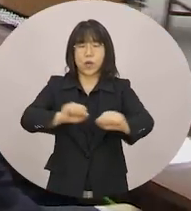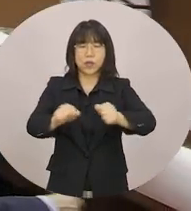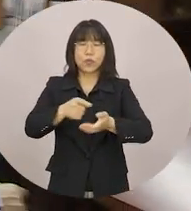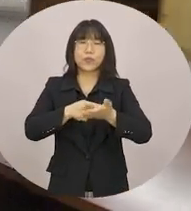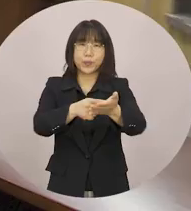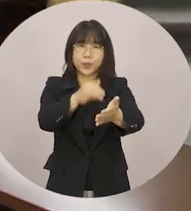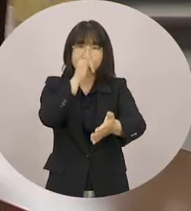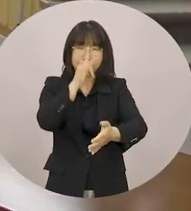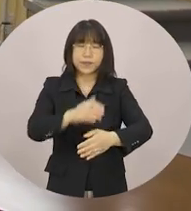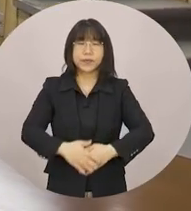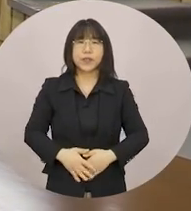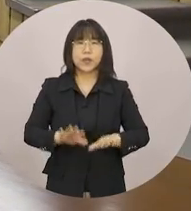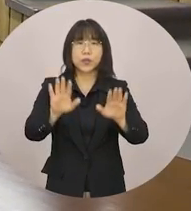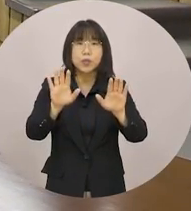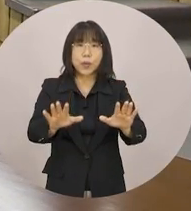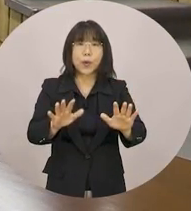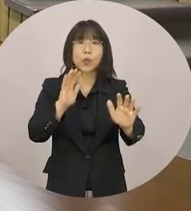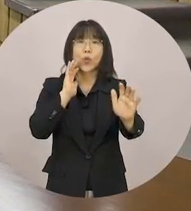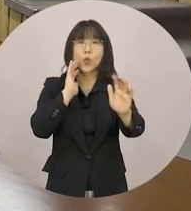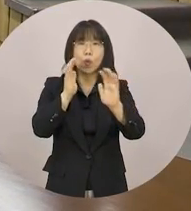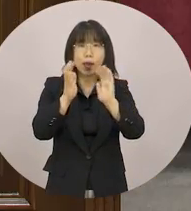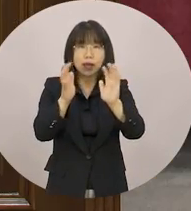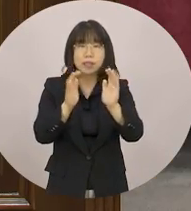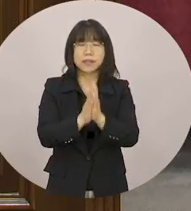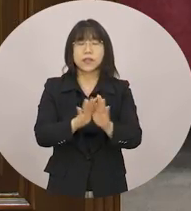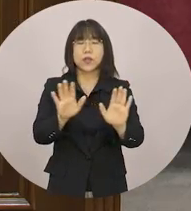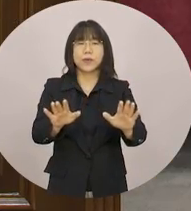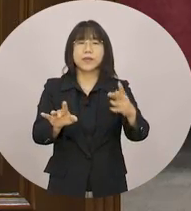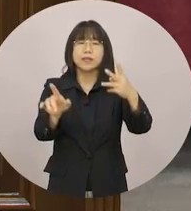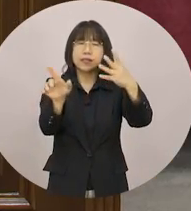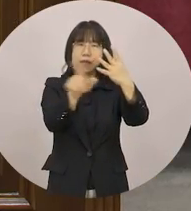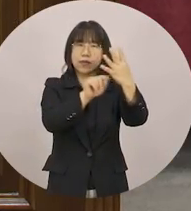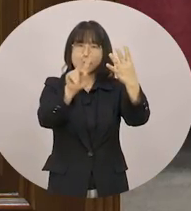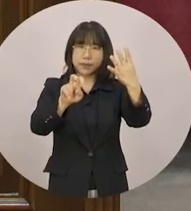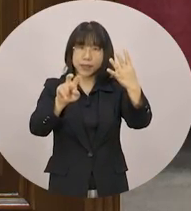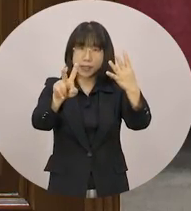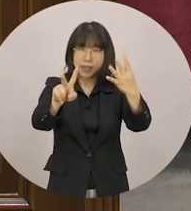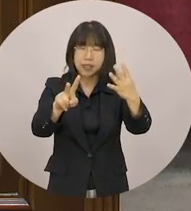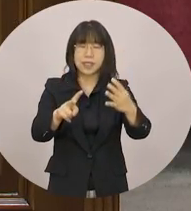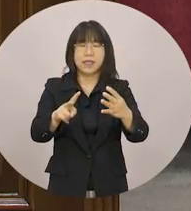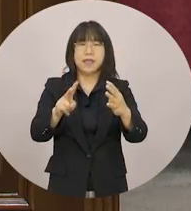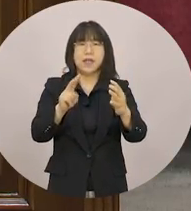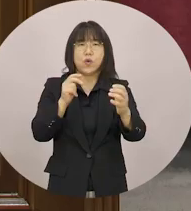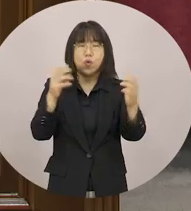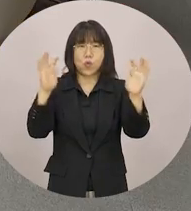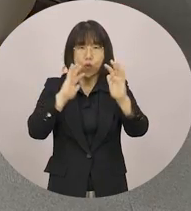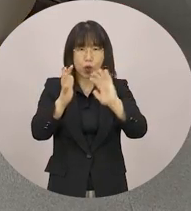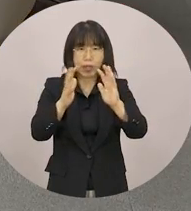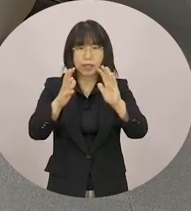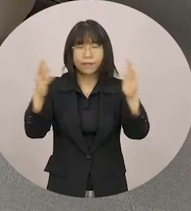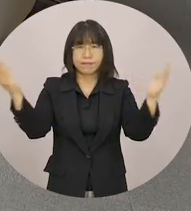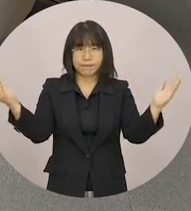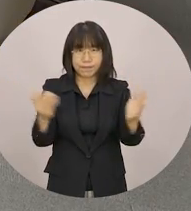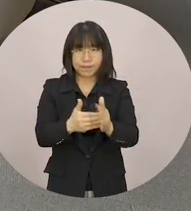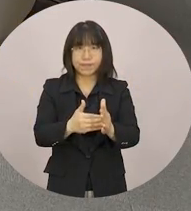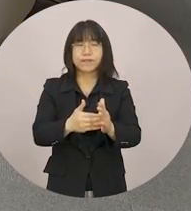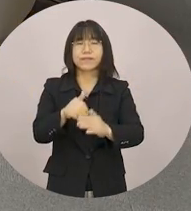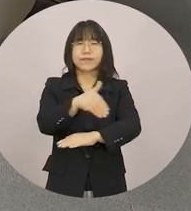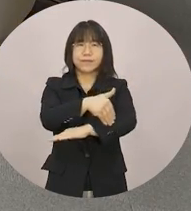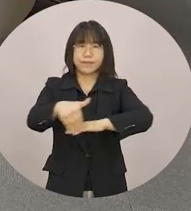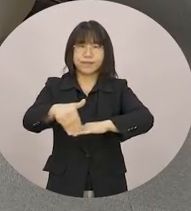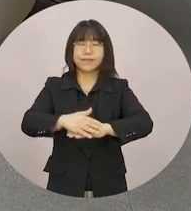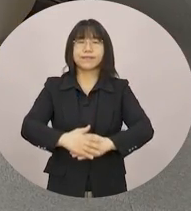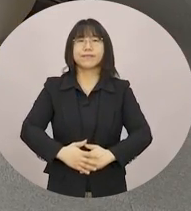진행됩니다 한편 2번째 279회 임시 회는 오는 22일 제 4차 본회의를 끝으로 마무리 될